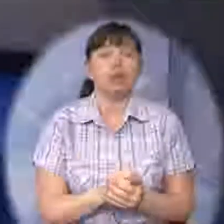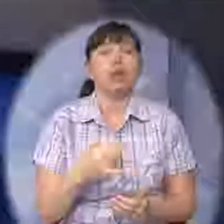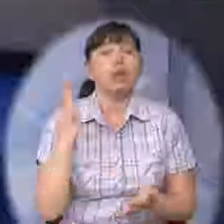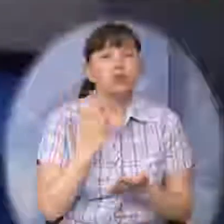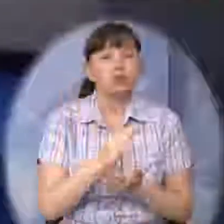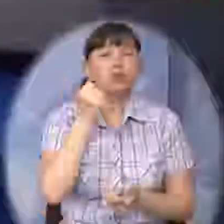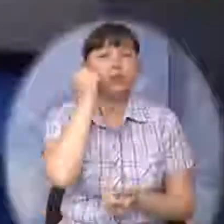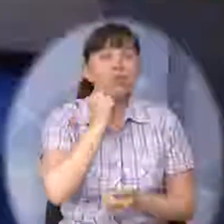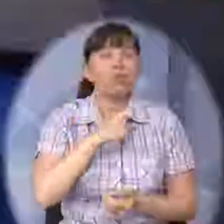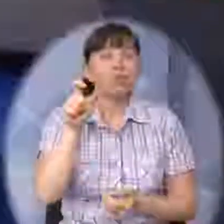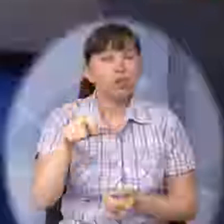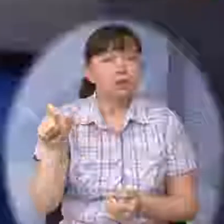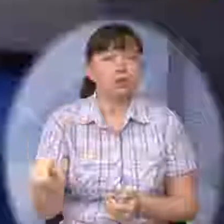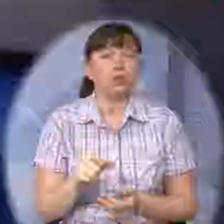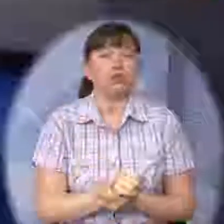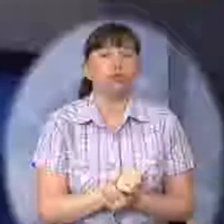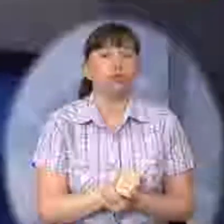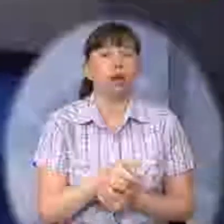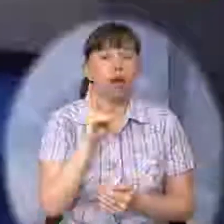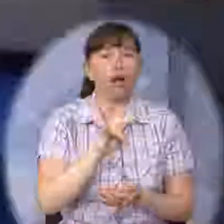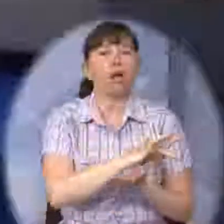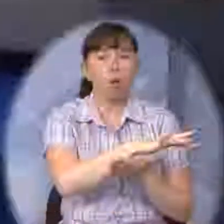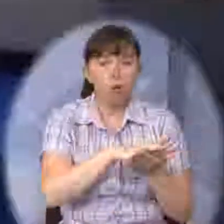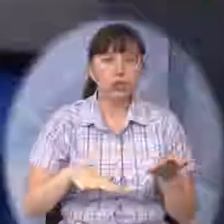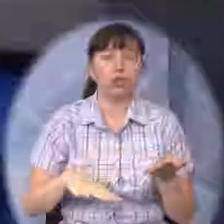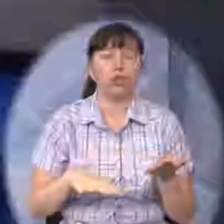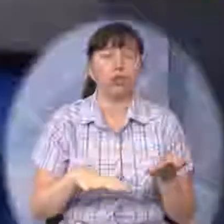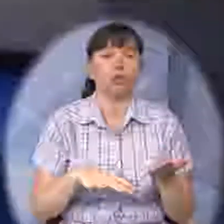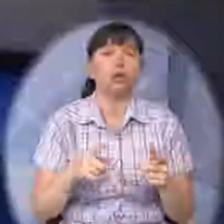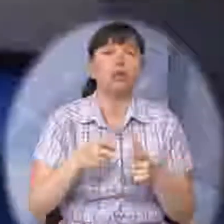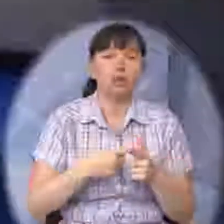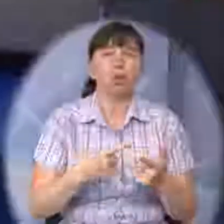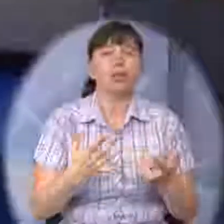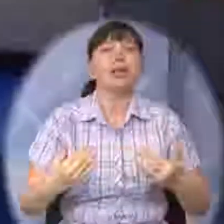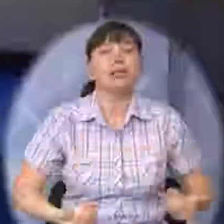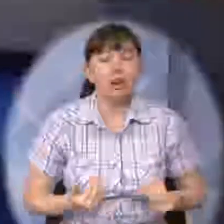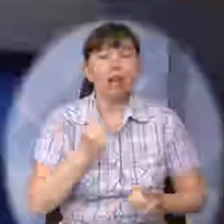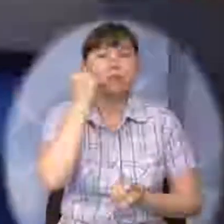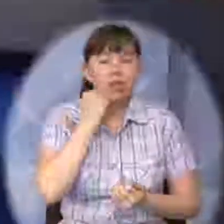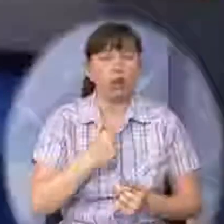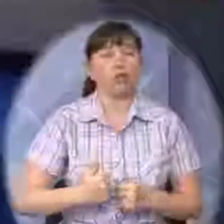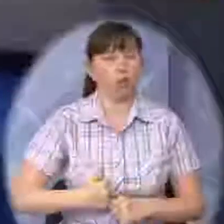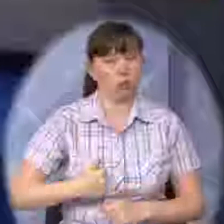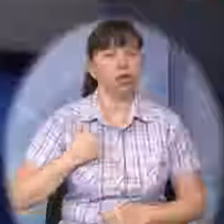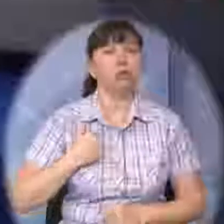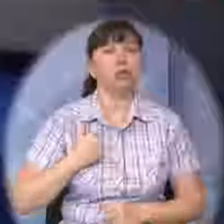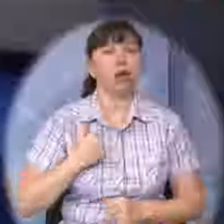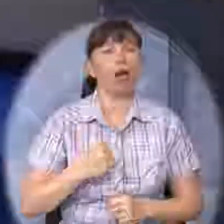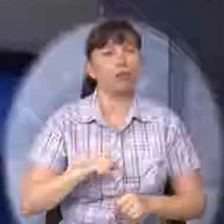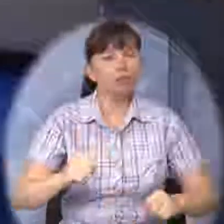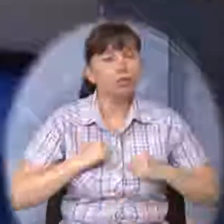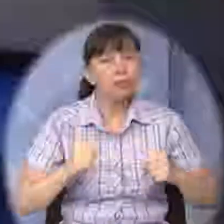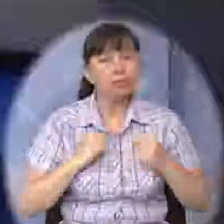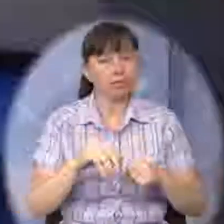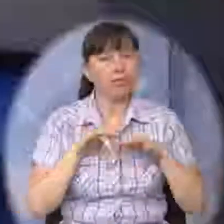vedem vârstnici care își continuă sau își trăiesc bătrâneța cu demnitate, se implică